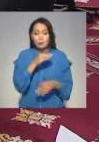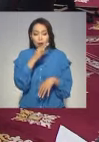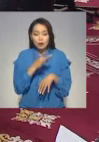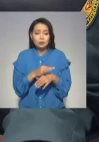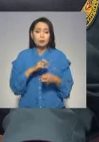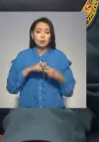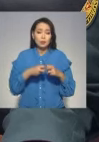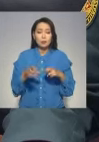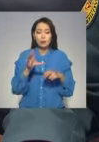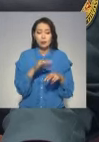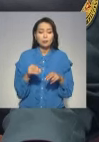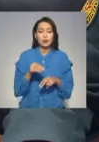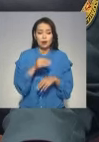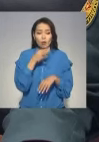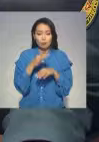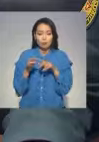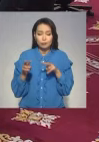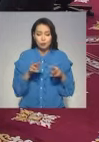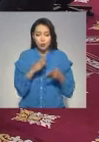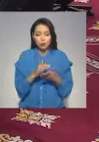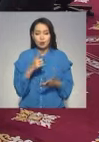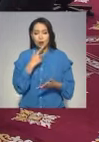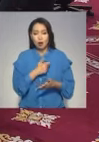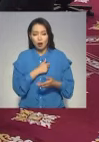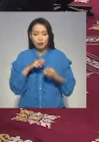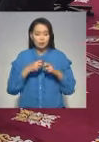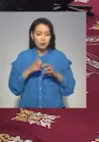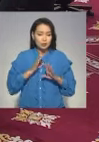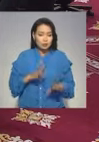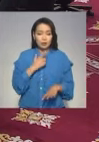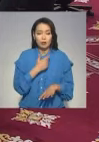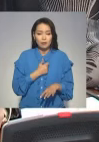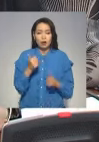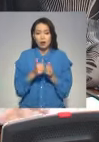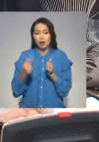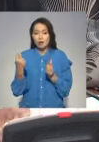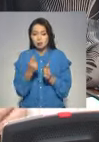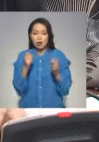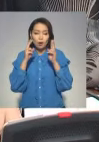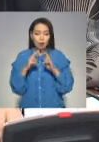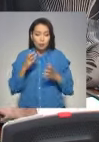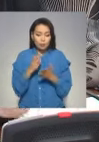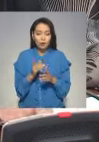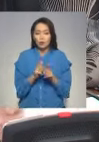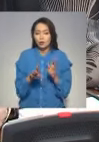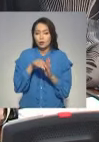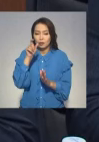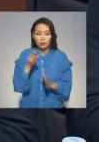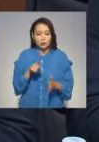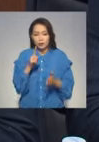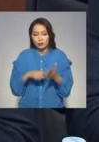бақылауда деп сендірді. Әскердегі әлімжеттікті болдырмау үшін мерзімді қызметшілер апта сайын тексеріліп тұрады дейді. Бірақ оған депутаттар сене